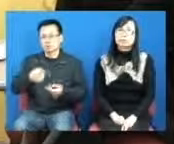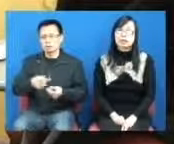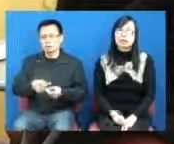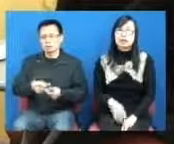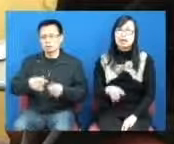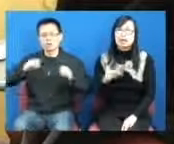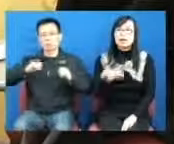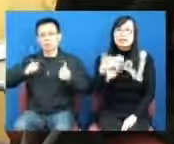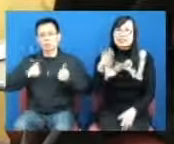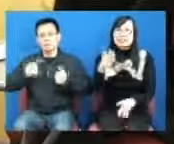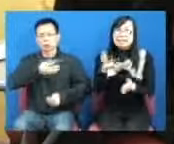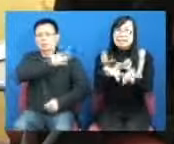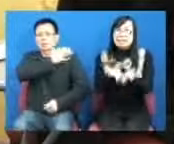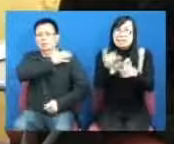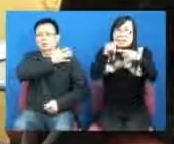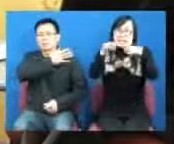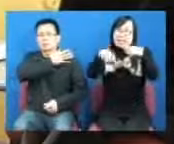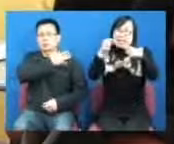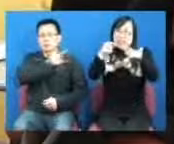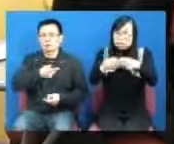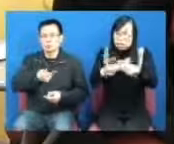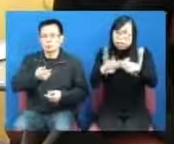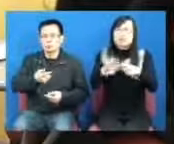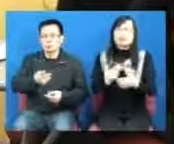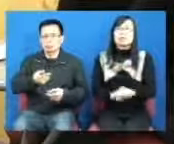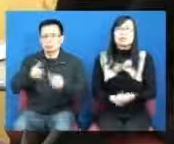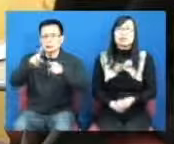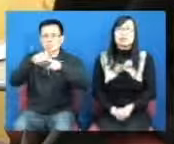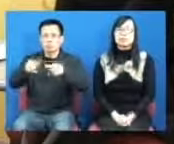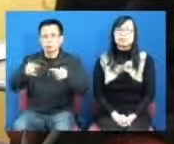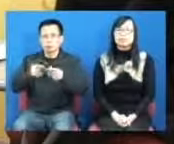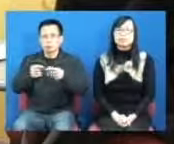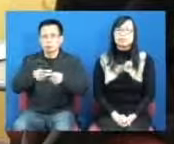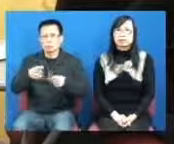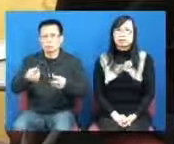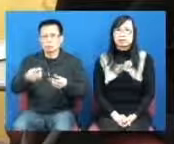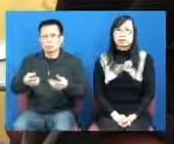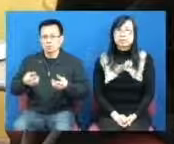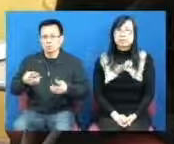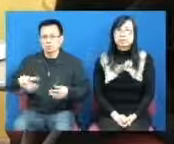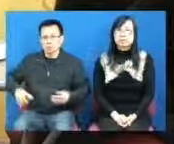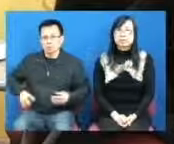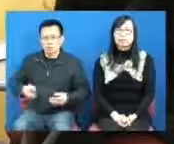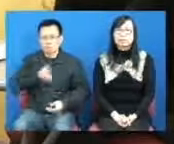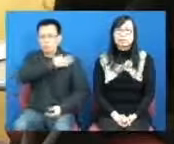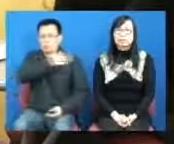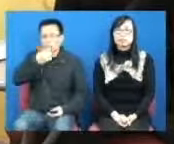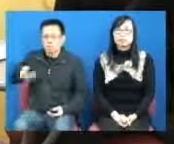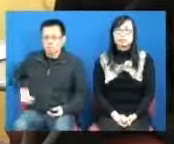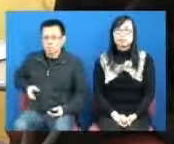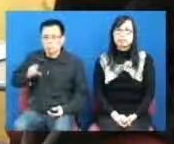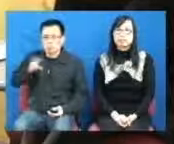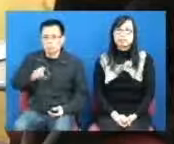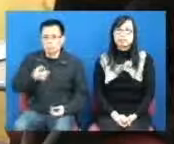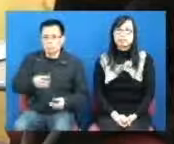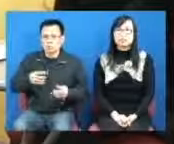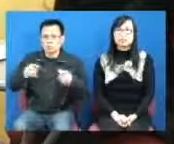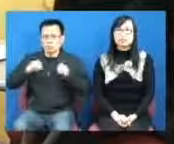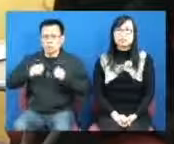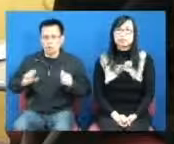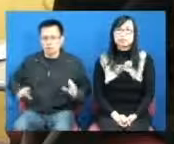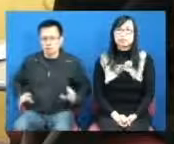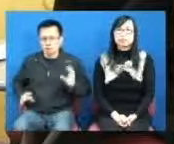老闆和大公仔有些大公司老闆和大公仔一人拿筆錢出來就是去設立在私人投資